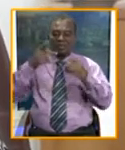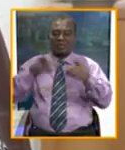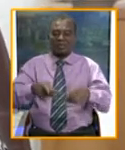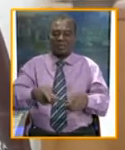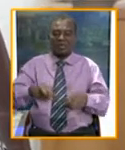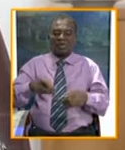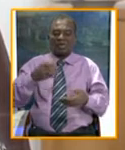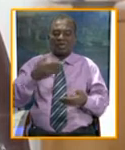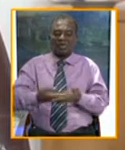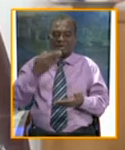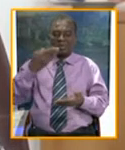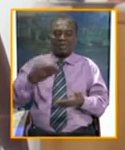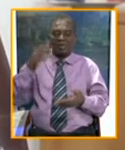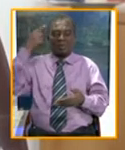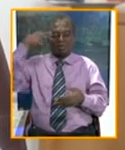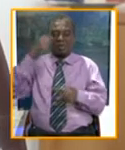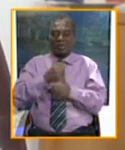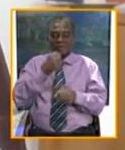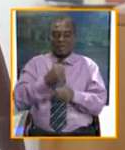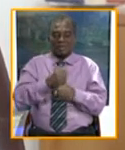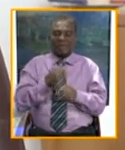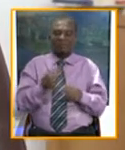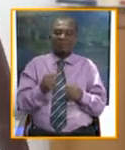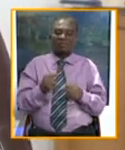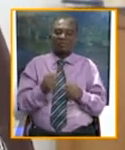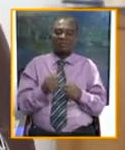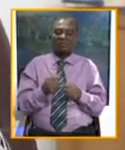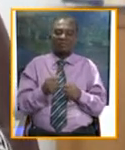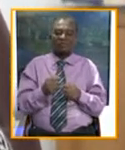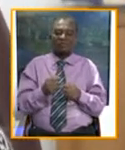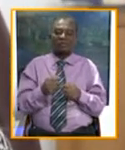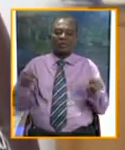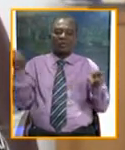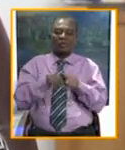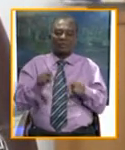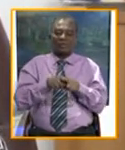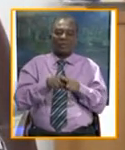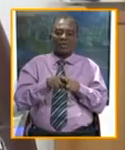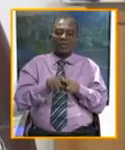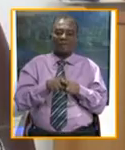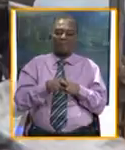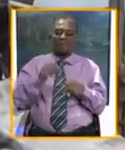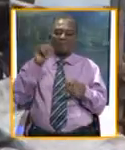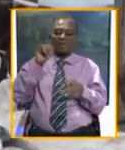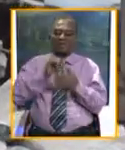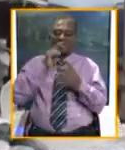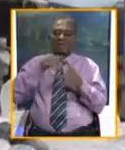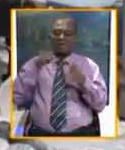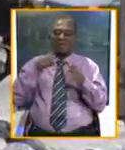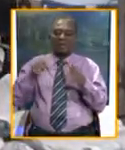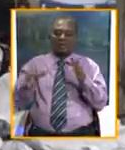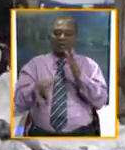nos actions en faveur des villes et communes de Côte d'Ivoire. Aussi, c'est sous lui que nous